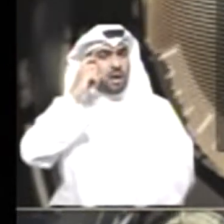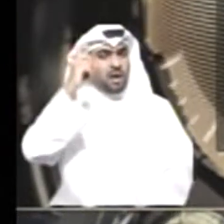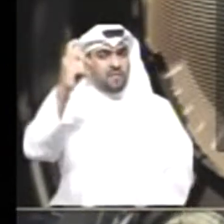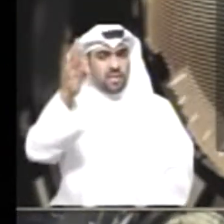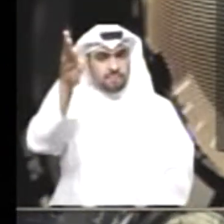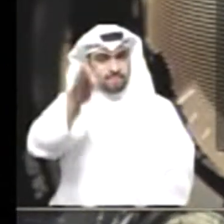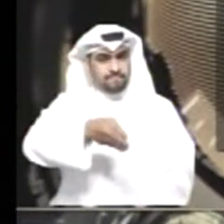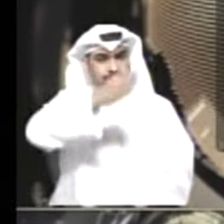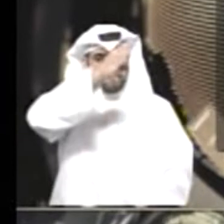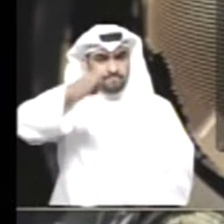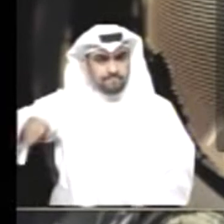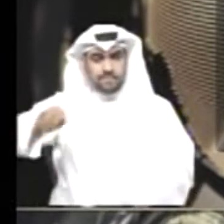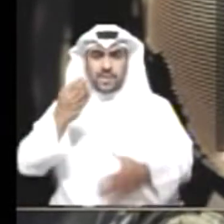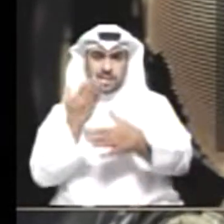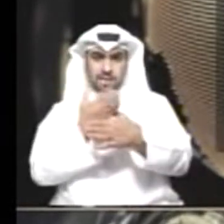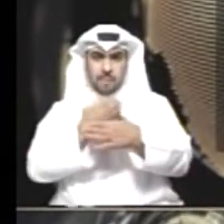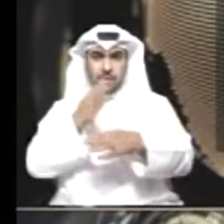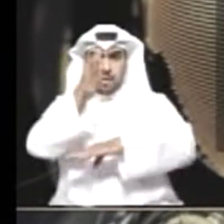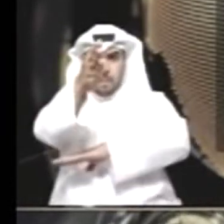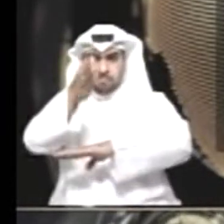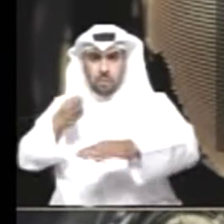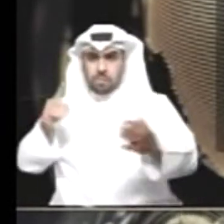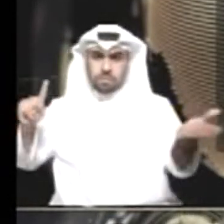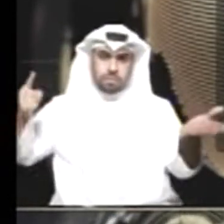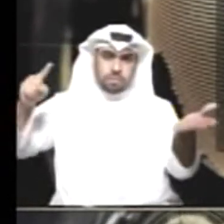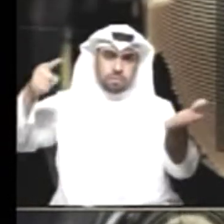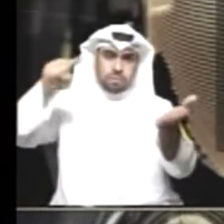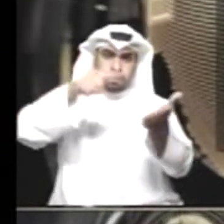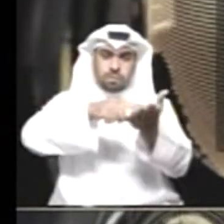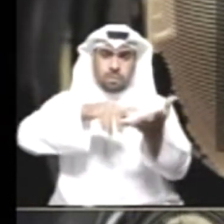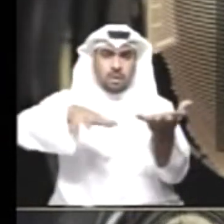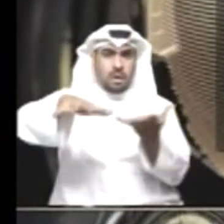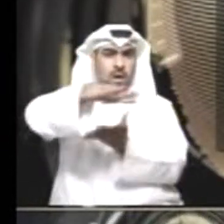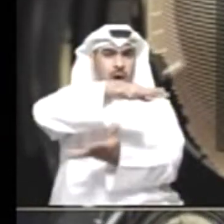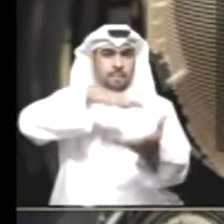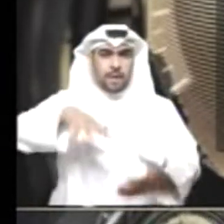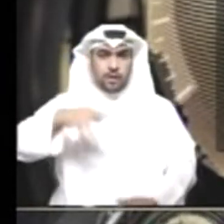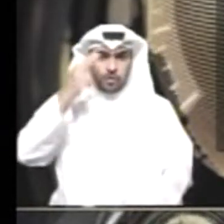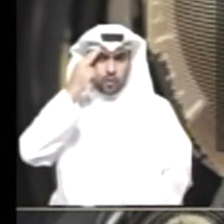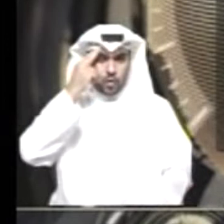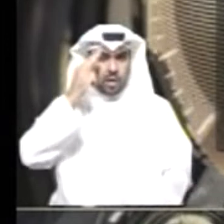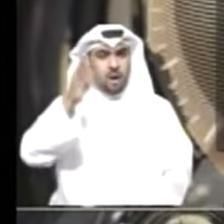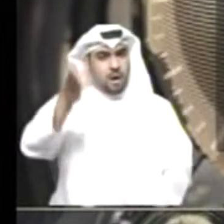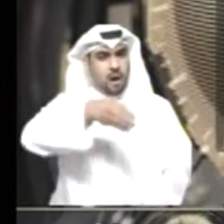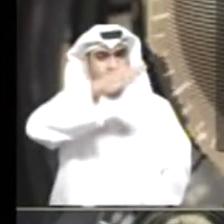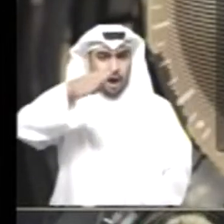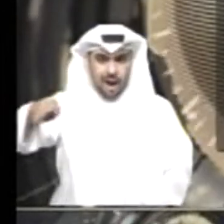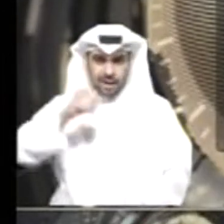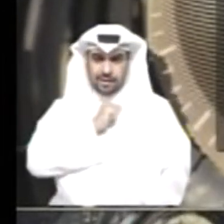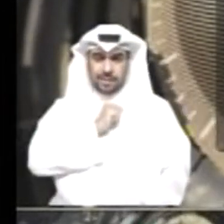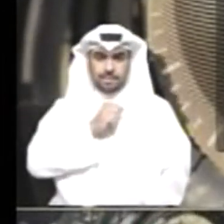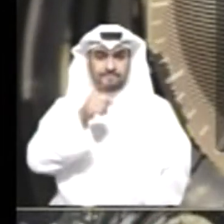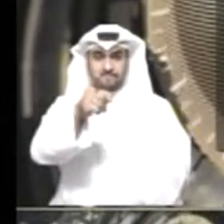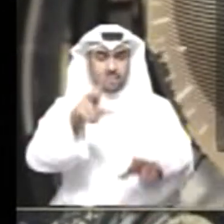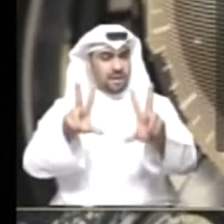الذي استهدف أرواح الأبرياء الآمنين وزعزعة الأمن والاستقرار في البلد الشقيق، والذي يتنافى مع